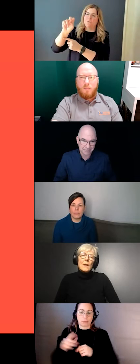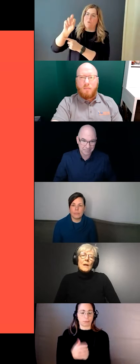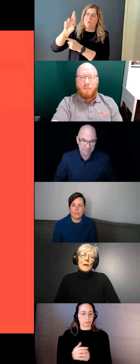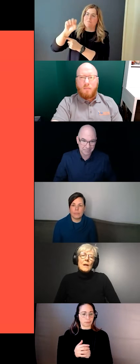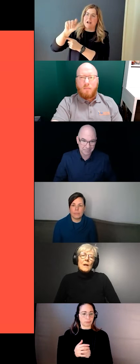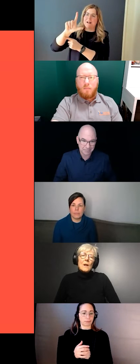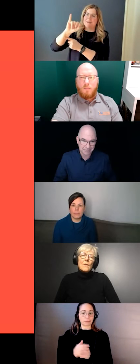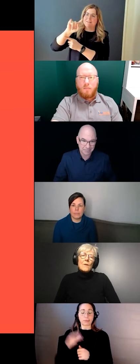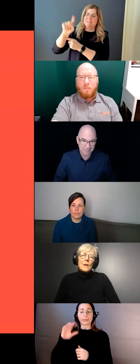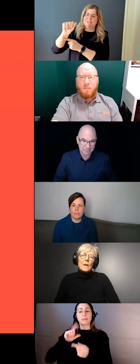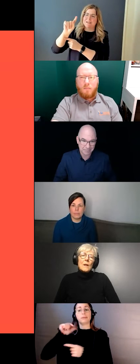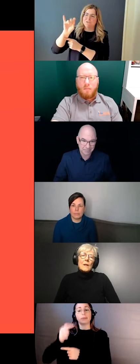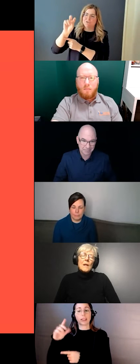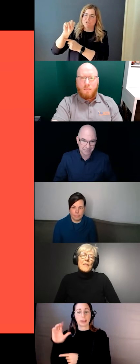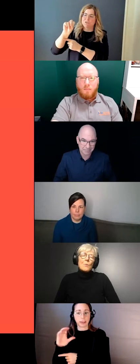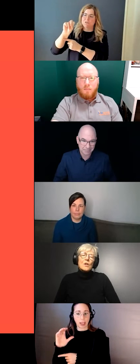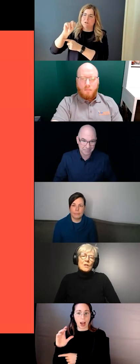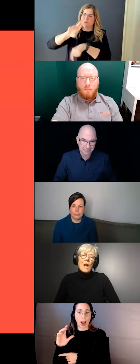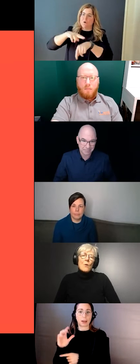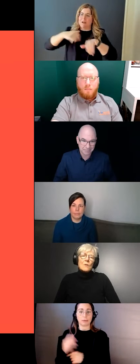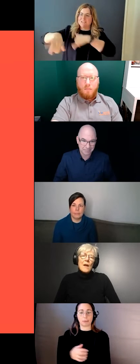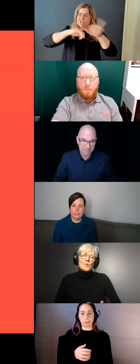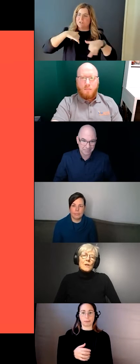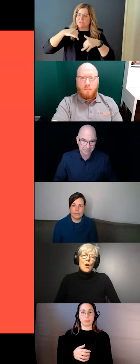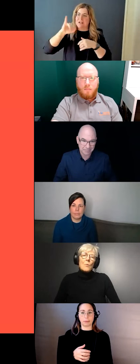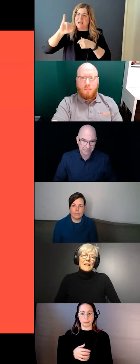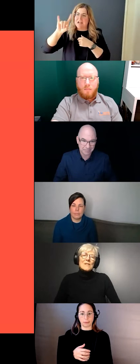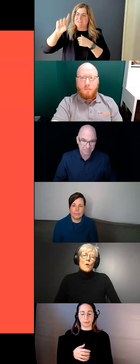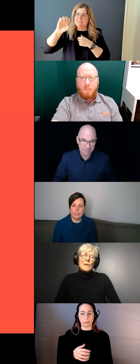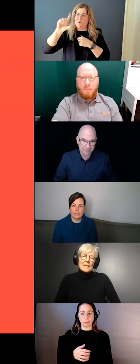au langage des signes. Et donc, Cynthia, ici,